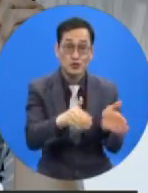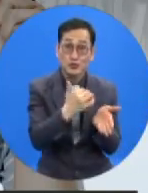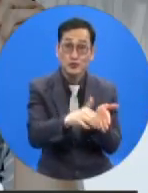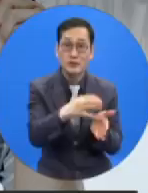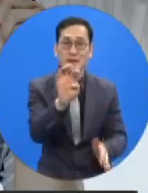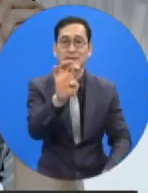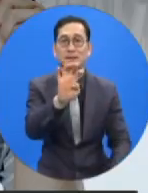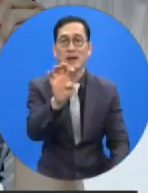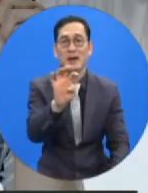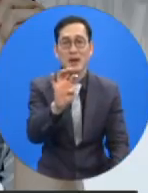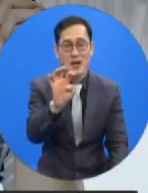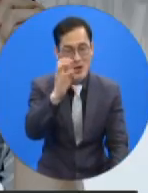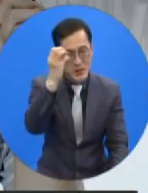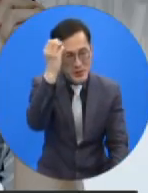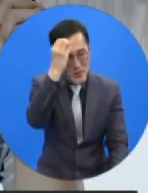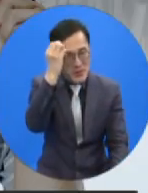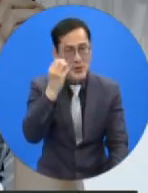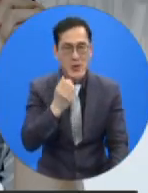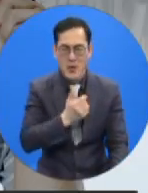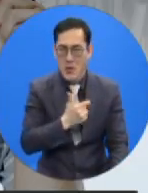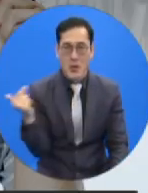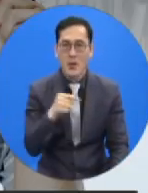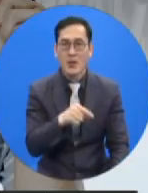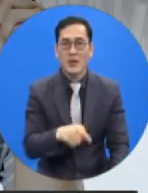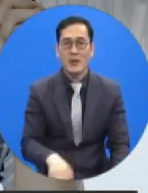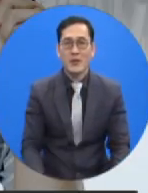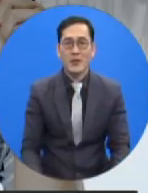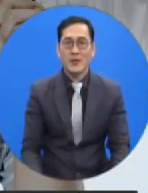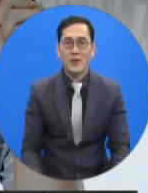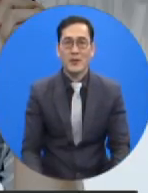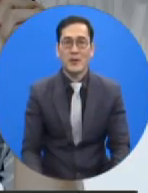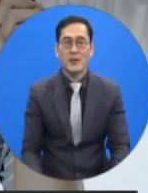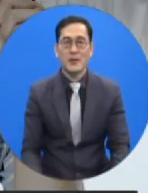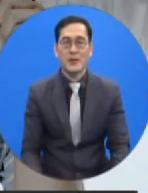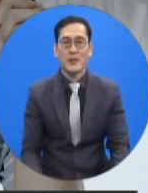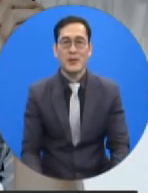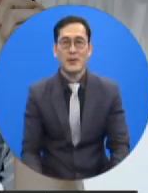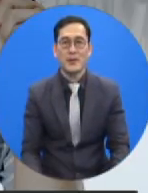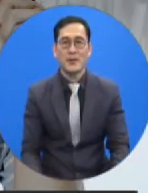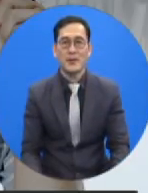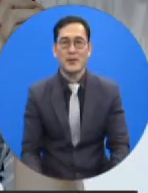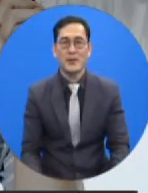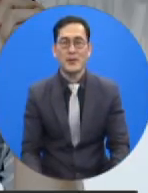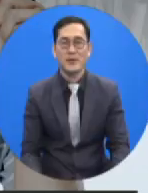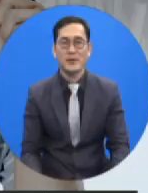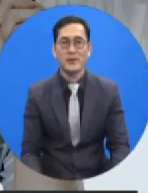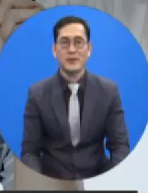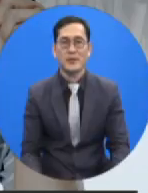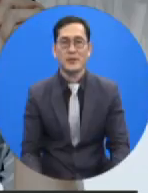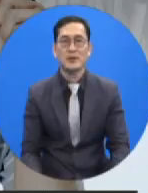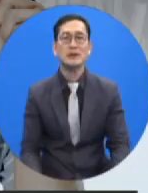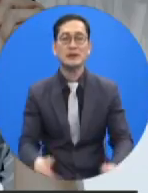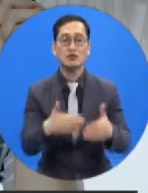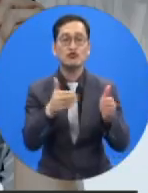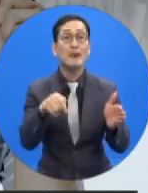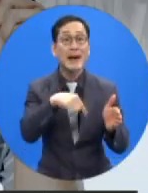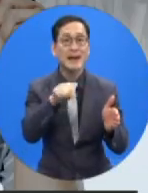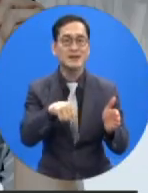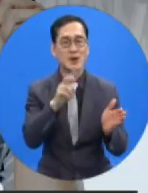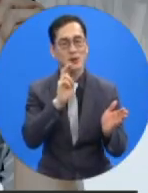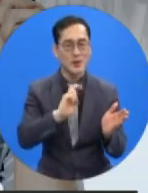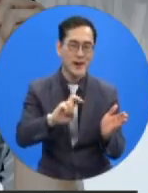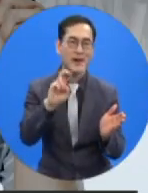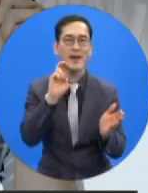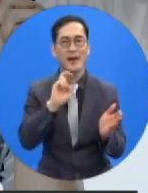와, 엄청나게 큰 룸이 40개가 있어요. 40개가. 룸이 40개. 이제 룸 안에서 손님들이 노래도